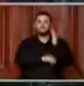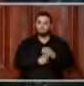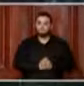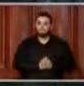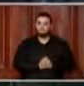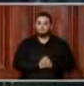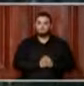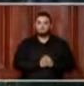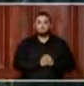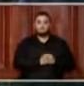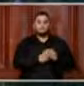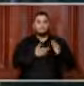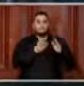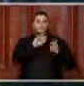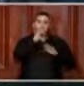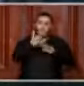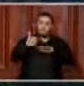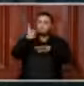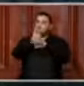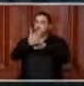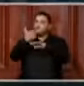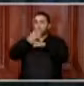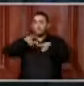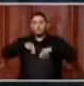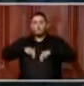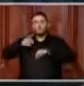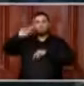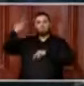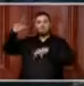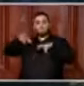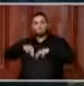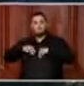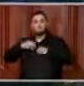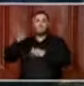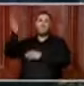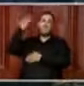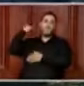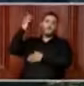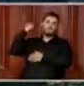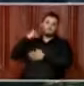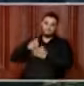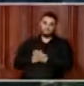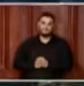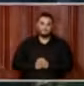السادة رؤساء الحكومة السابقين،